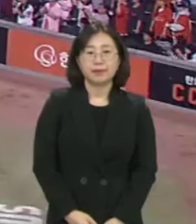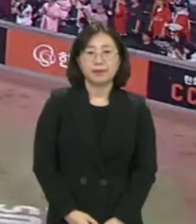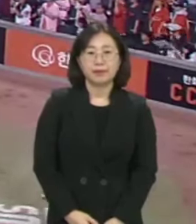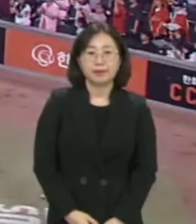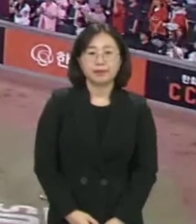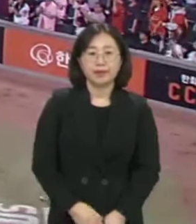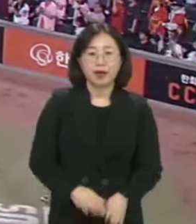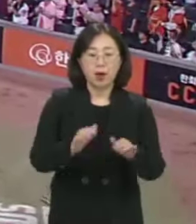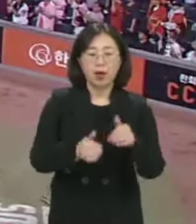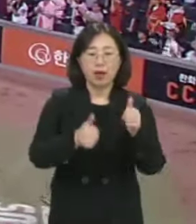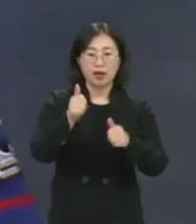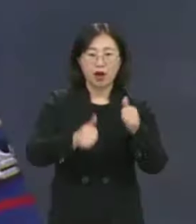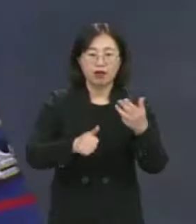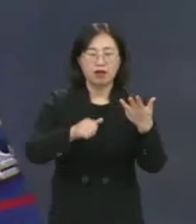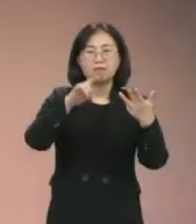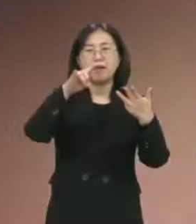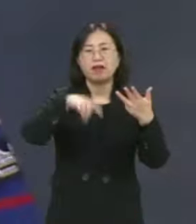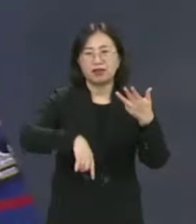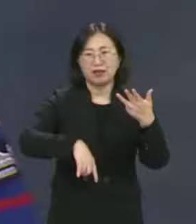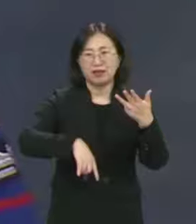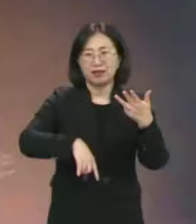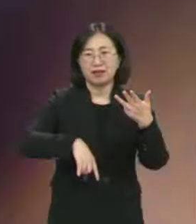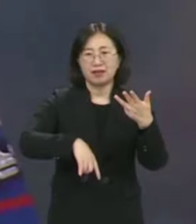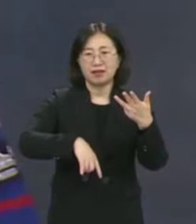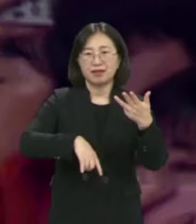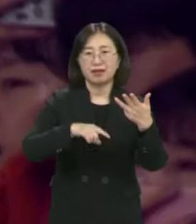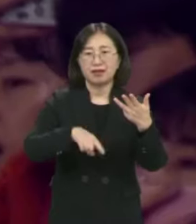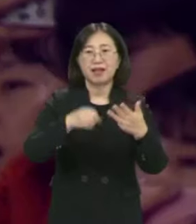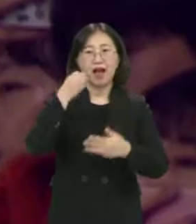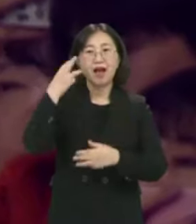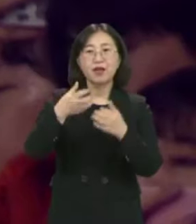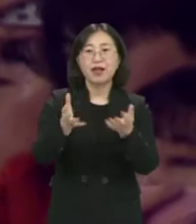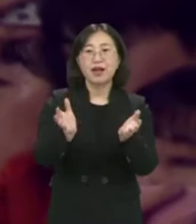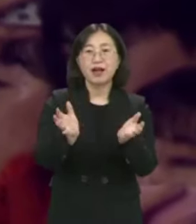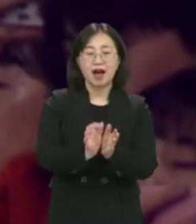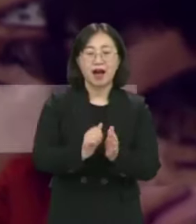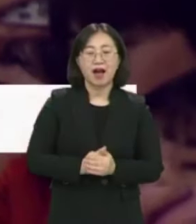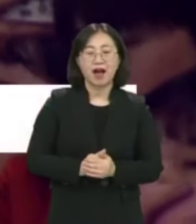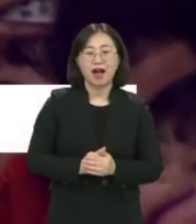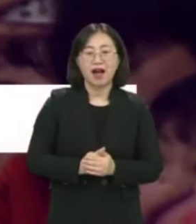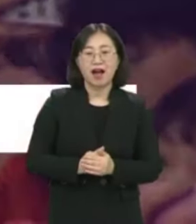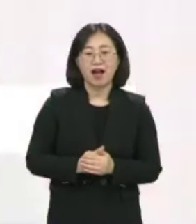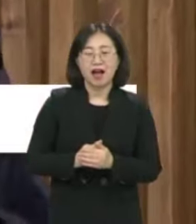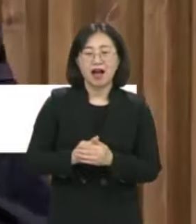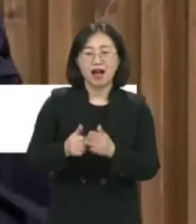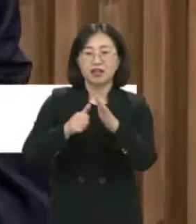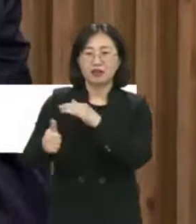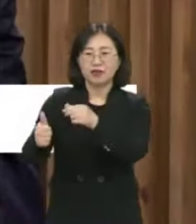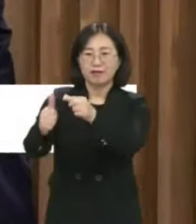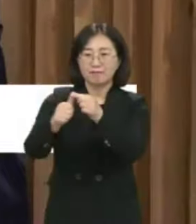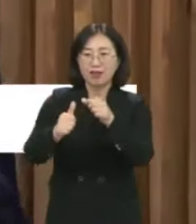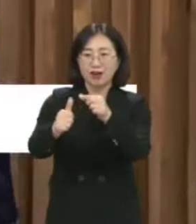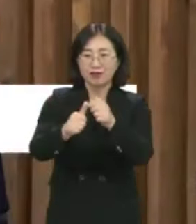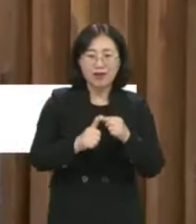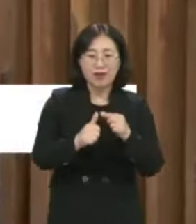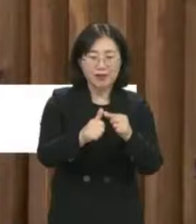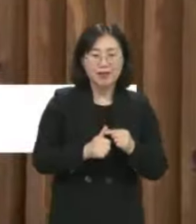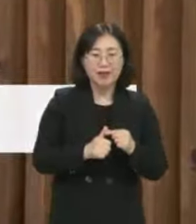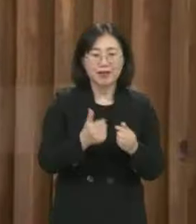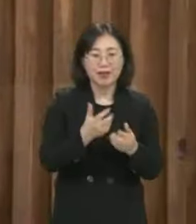올시즌 리그 8위로 기대에 미치지 못한 성적을 거은 한화 겨울 이적 시장이 열리자마자 기다렸다는 듯 지갑을